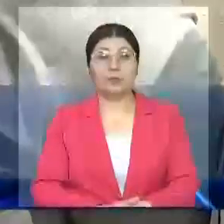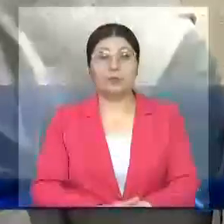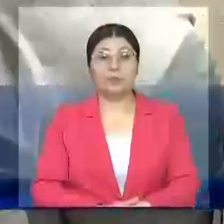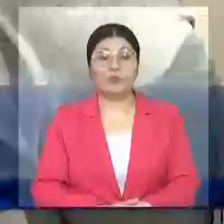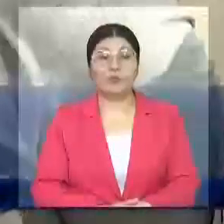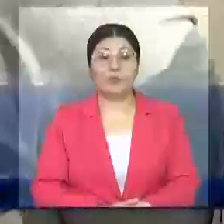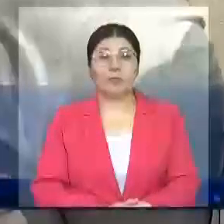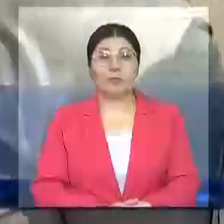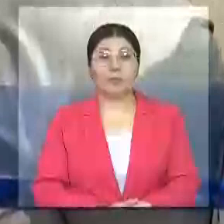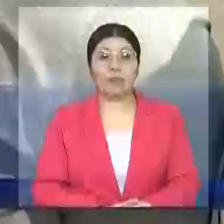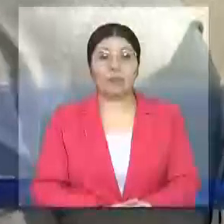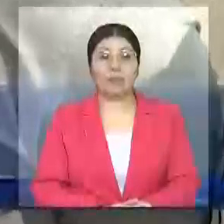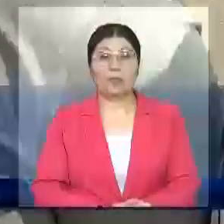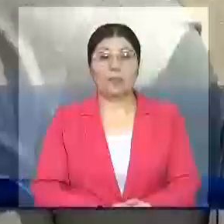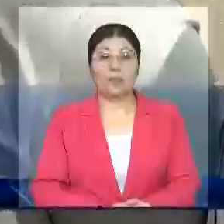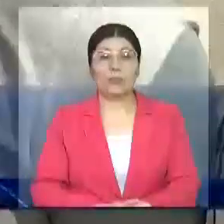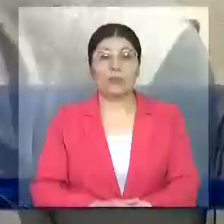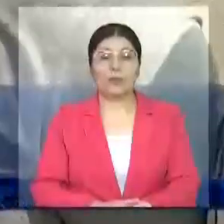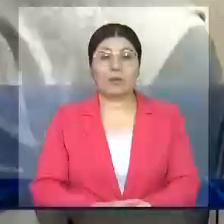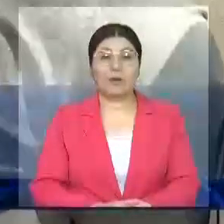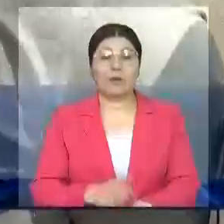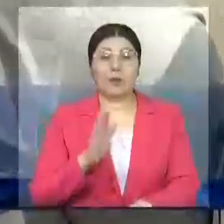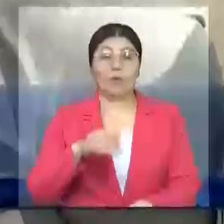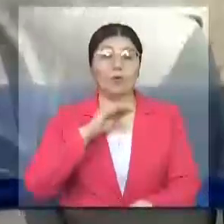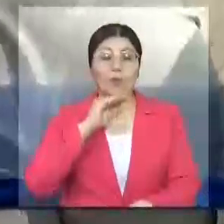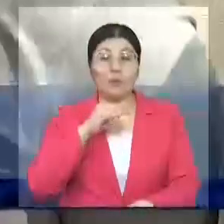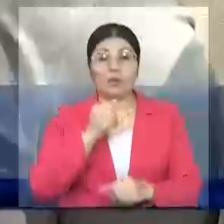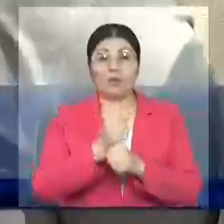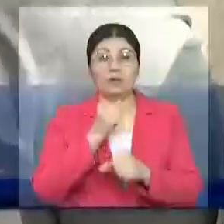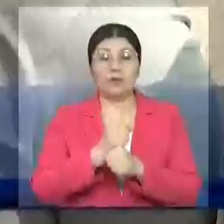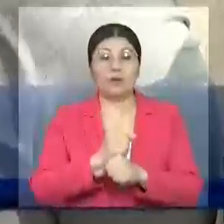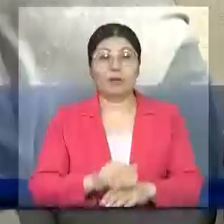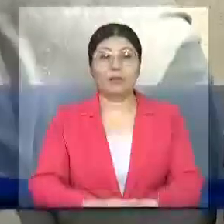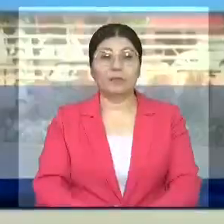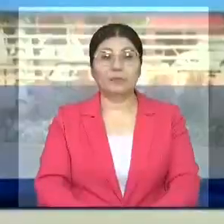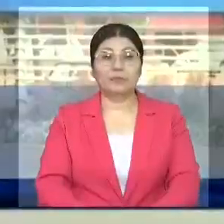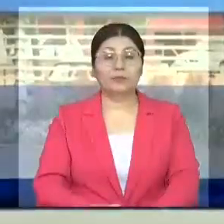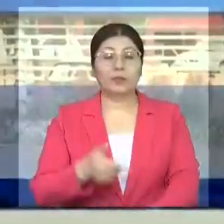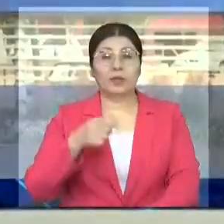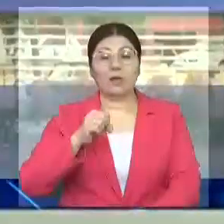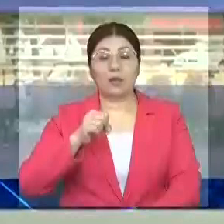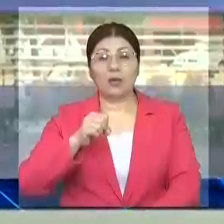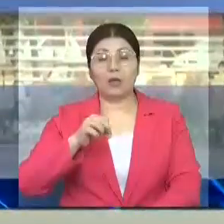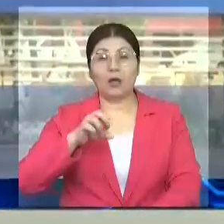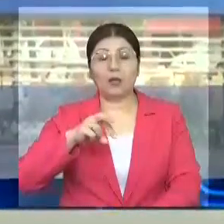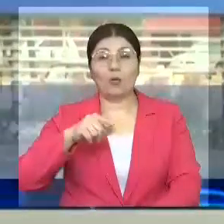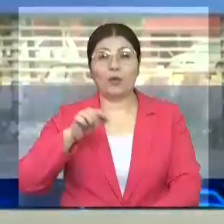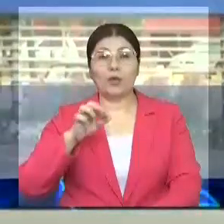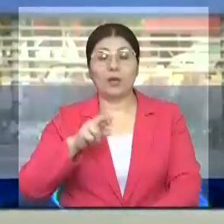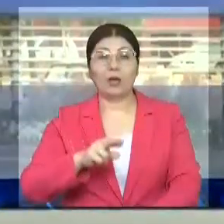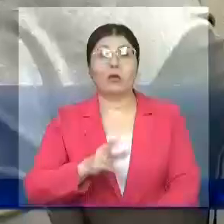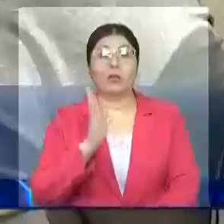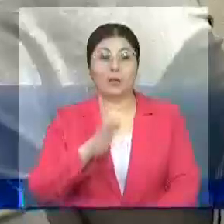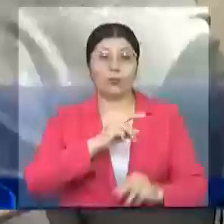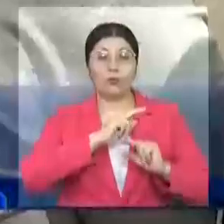вариантов скорее всего пойду дальше по профессии работать взрывник в геологию Если не получится контракт